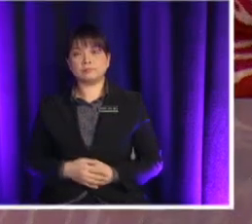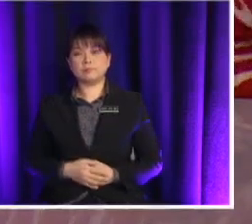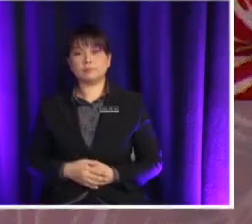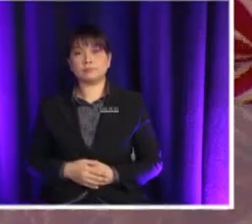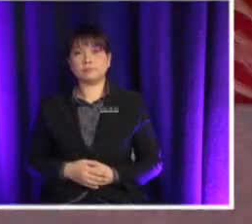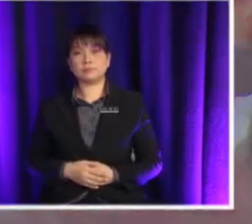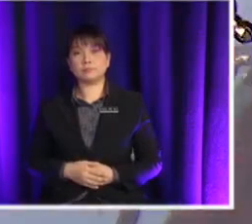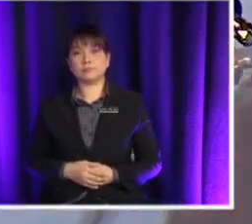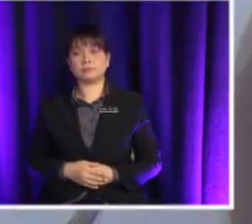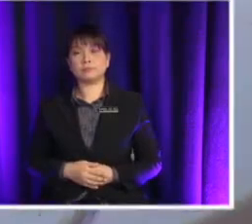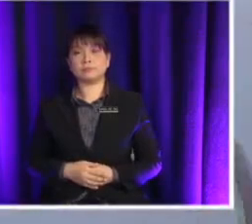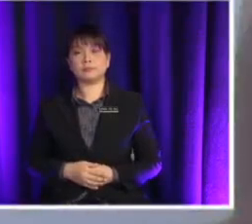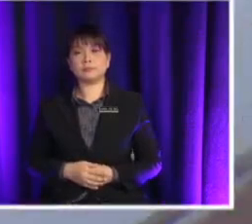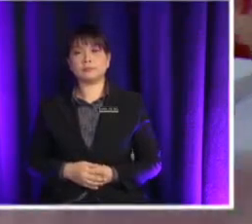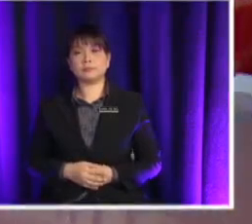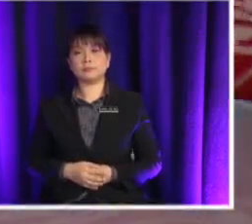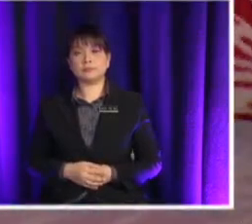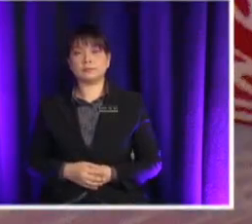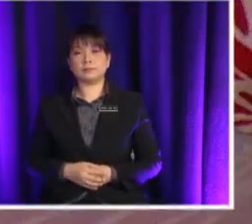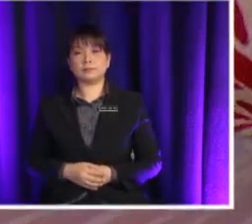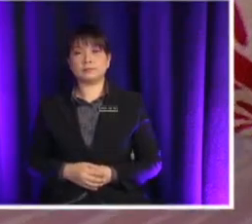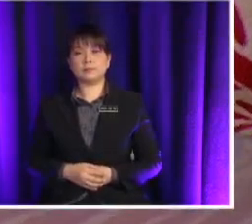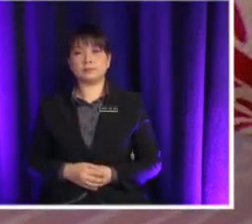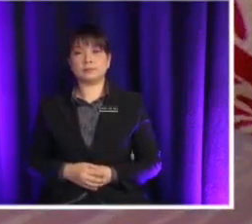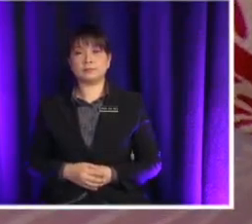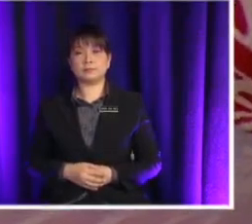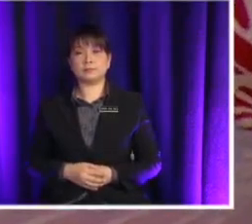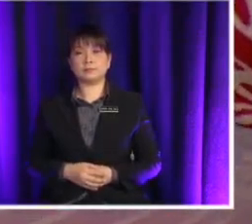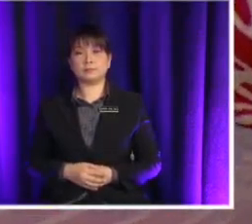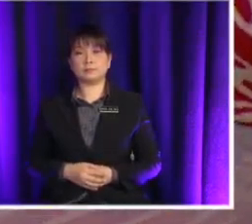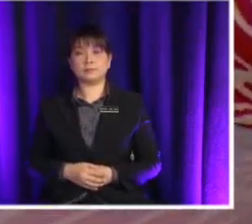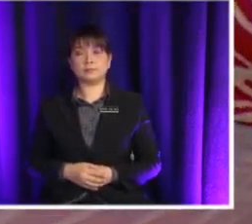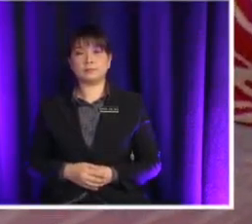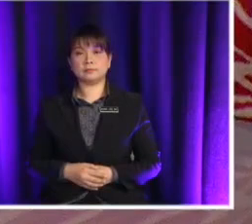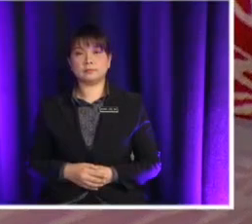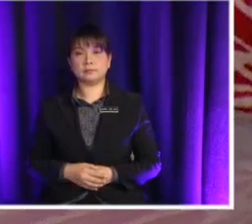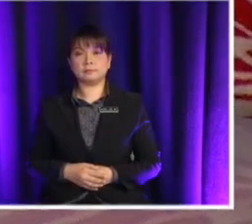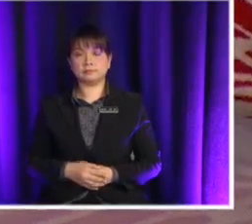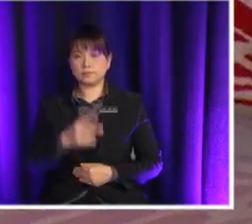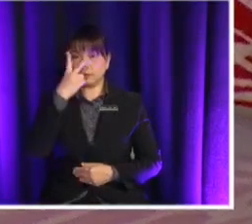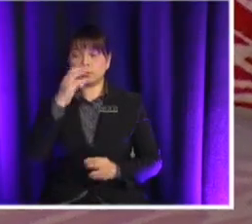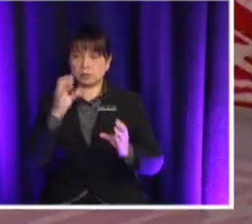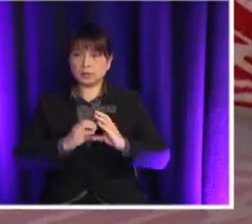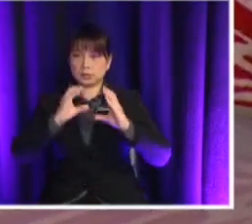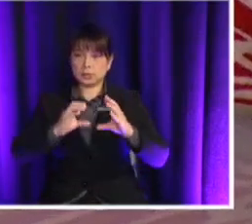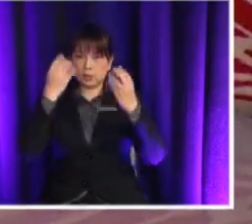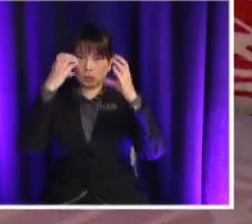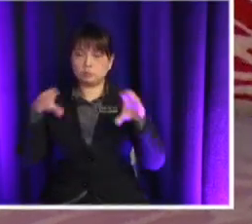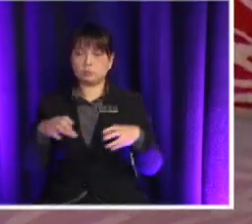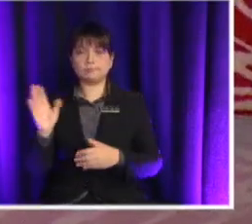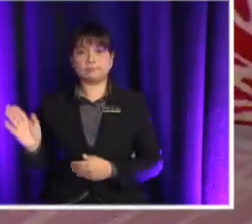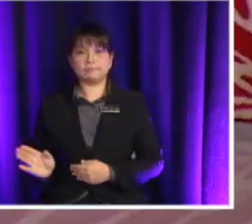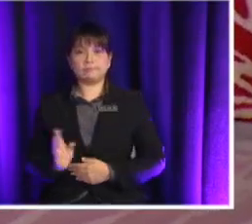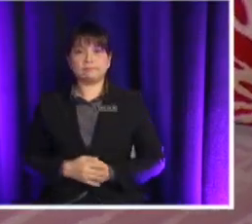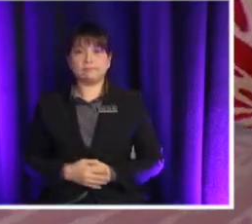R2, so kita boleh gunakan kaki di sebelah. Di sebelah dia. Di sebelah dia. Sini kalau kita ambil di bukan sebelah dia Aiman, ke atas. Di sini, cikgu. Ya,